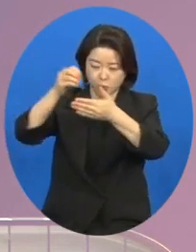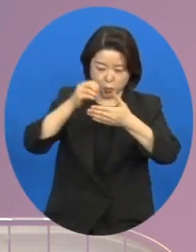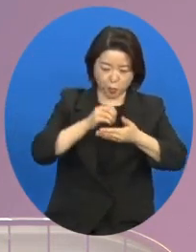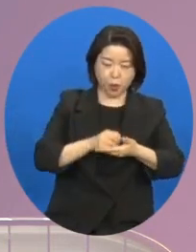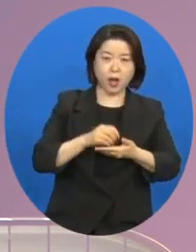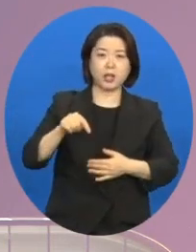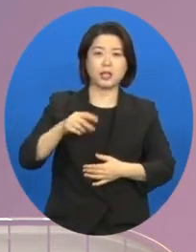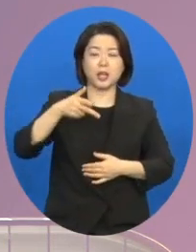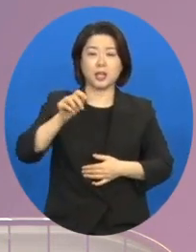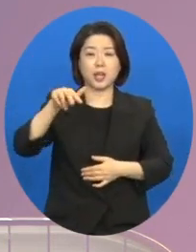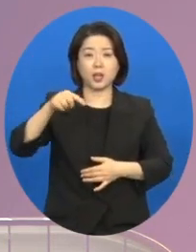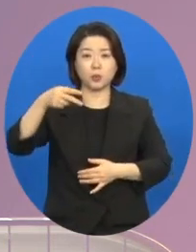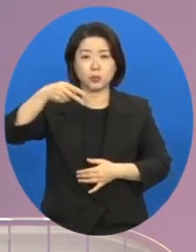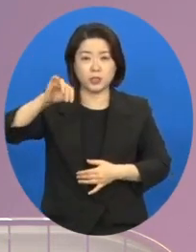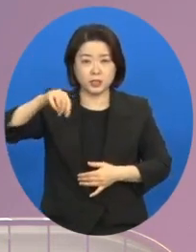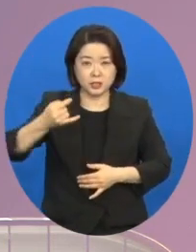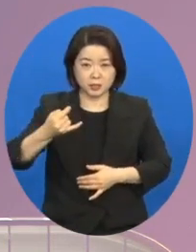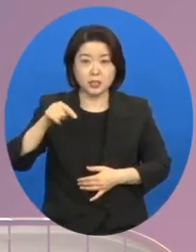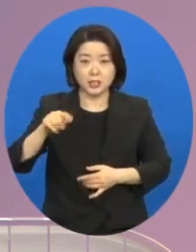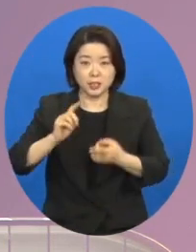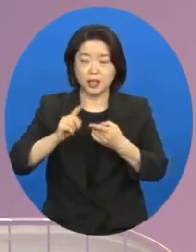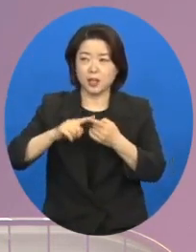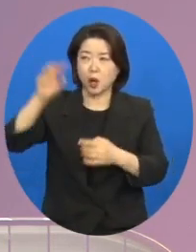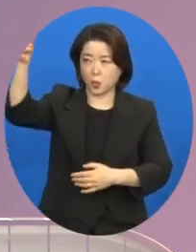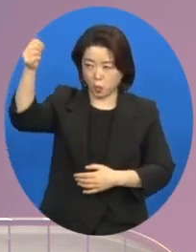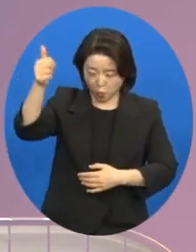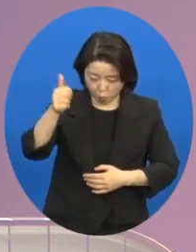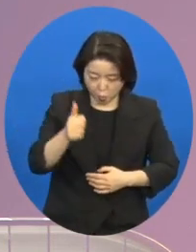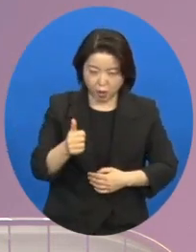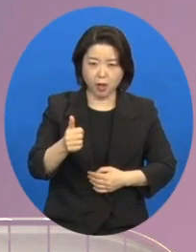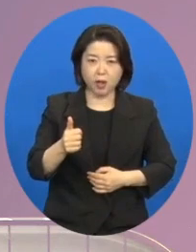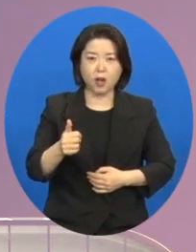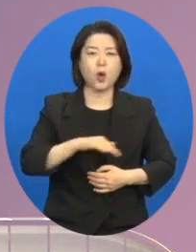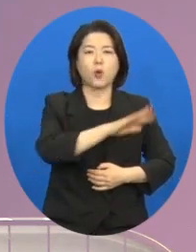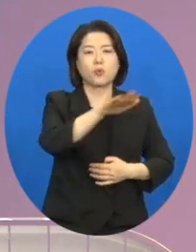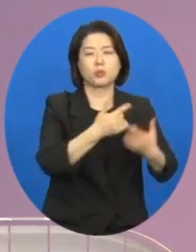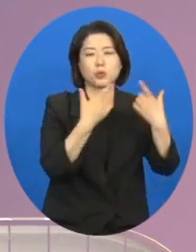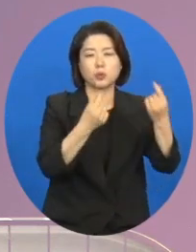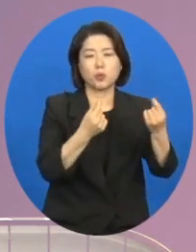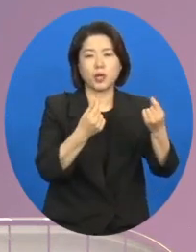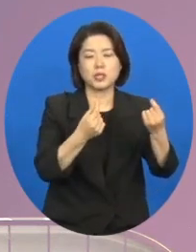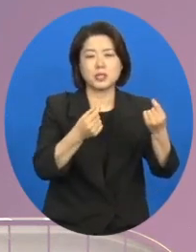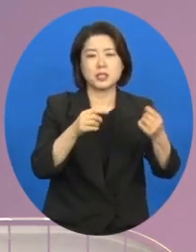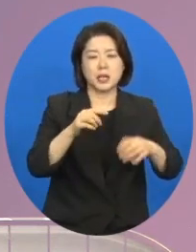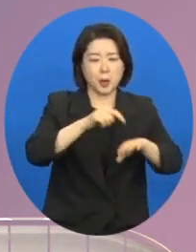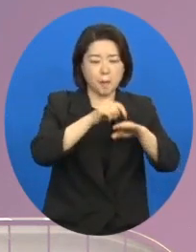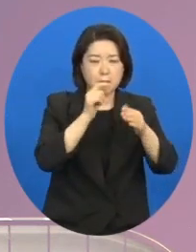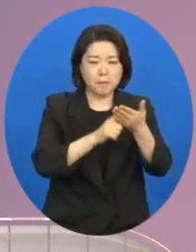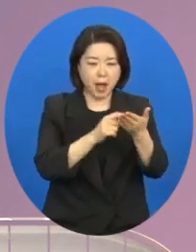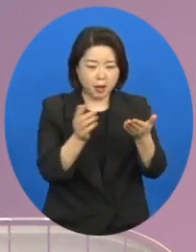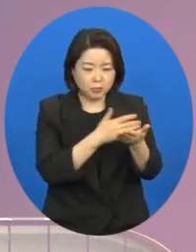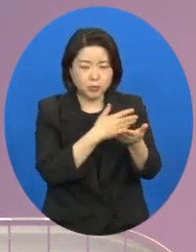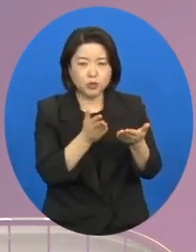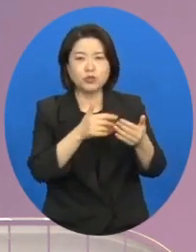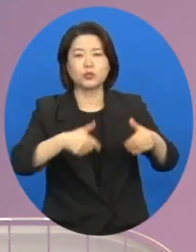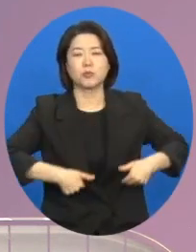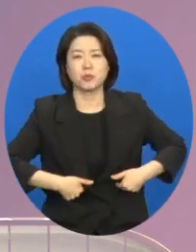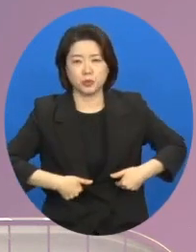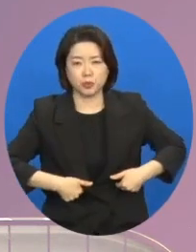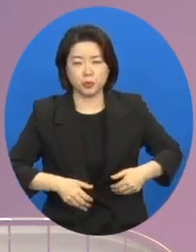케노시스거든요. 그래서 우리에게 오셨는데요. 우리도 마찬가지로 케노시스가 필요해요. 우리 마음의 주님이 아닌